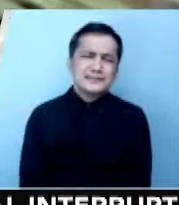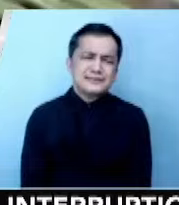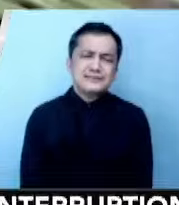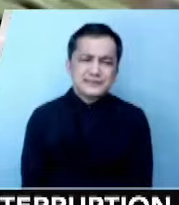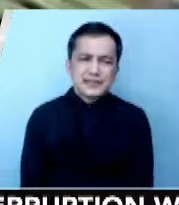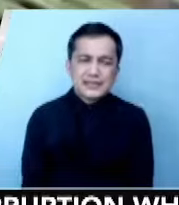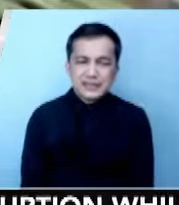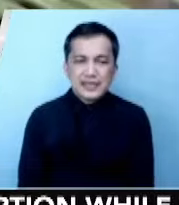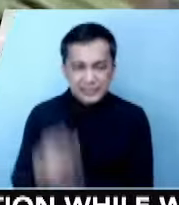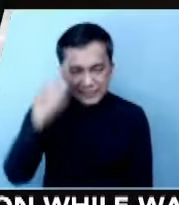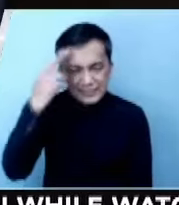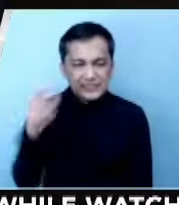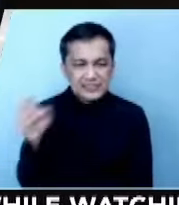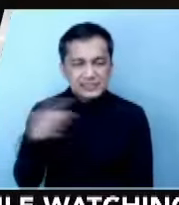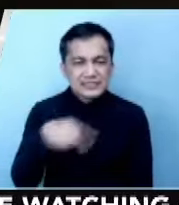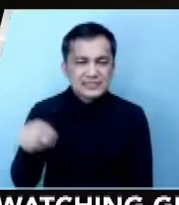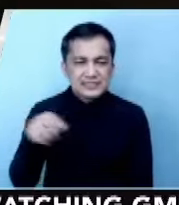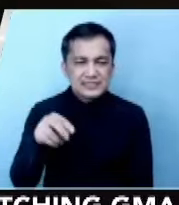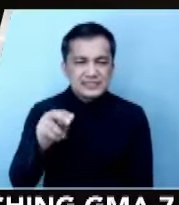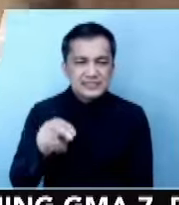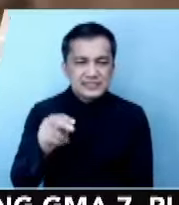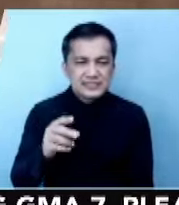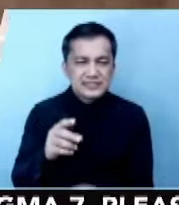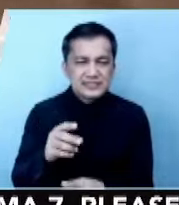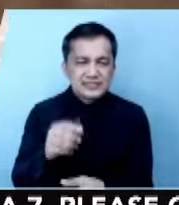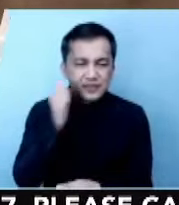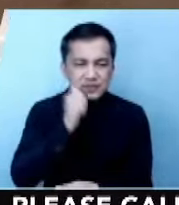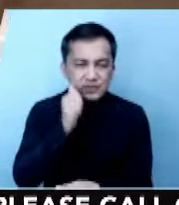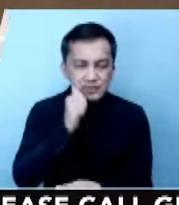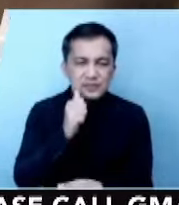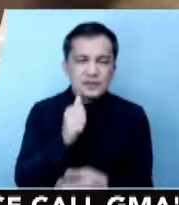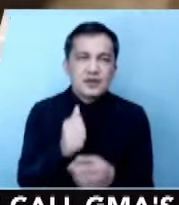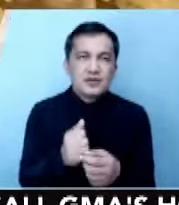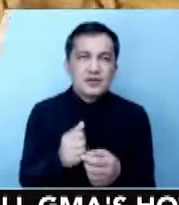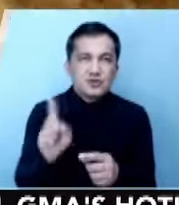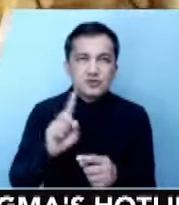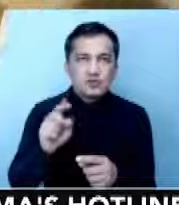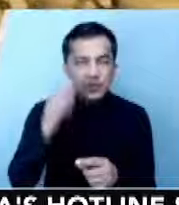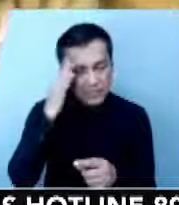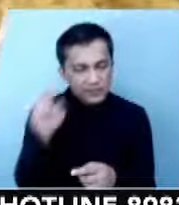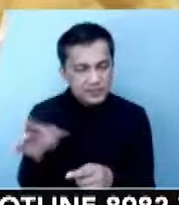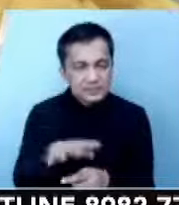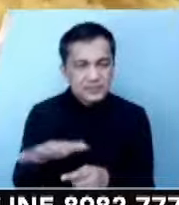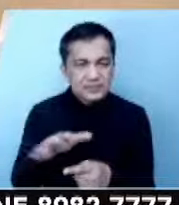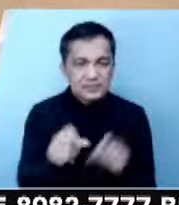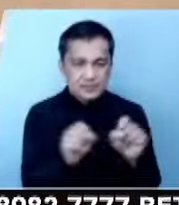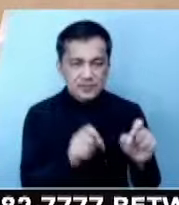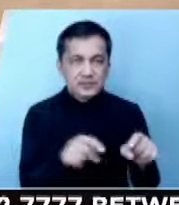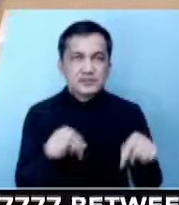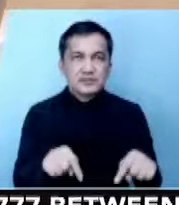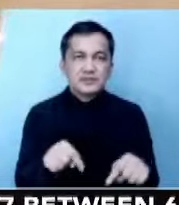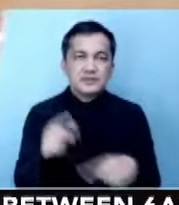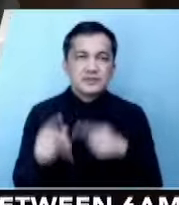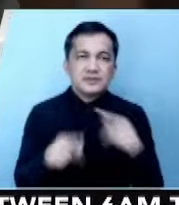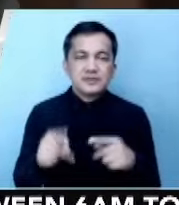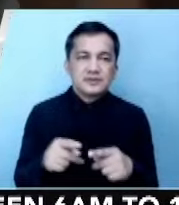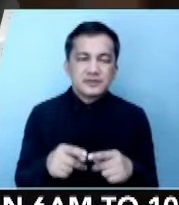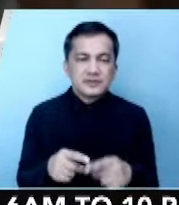daily financial. Ang simpleng lutong bahay, kung ano yung alam nila, ibenta dito para yung mga tao buy for a